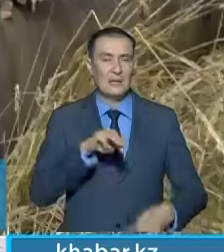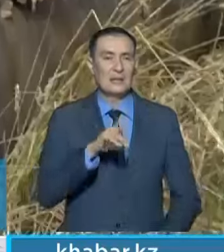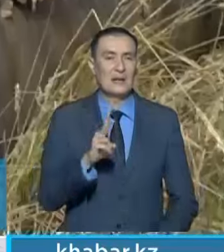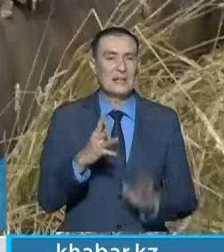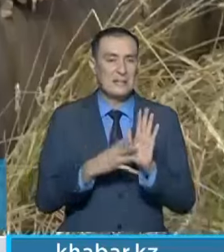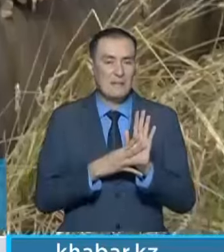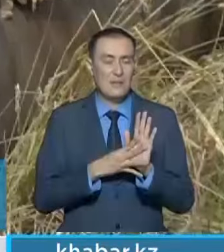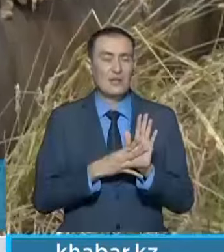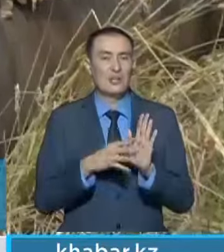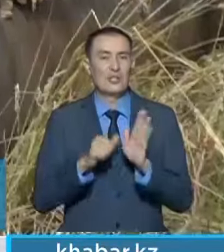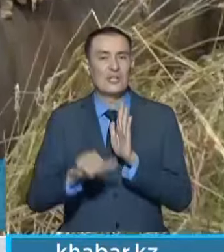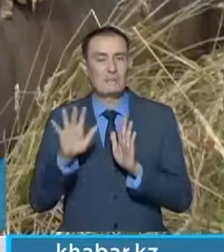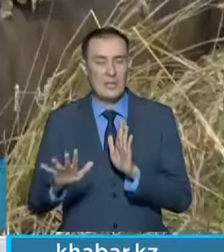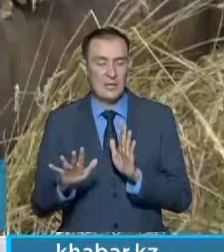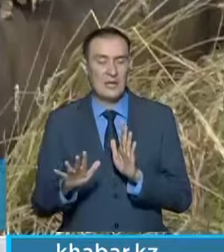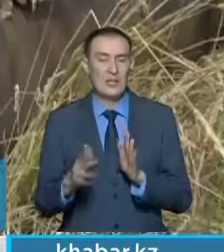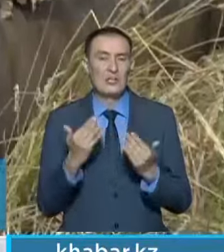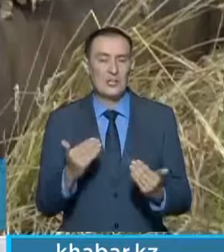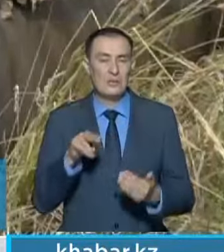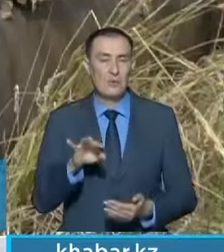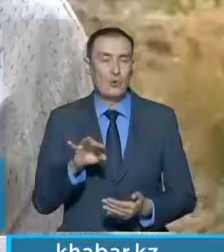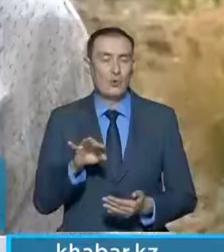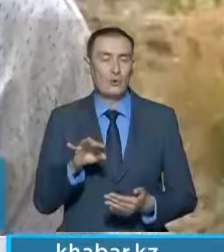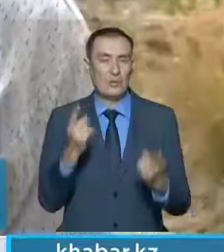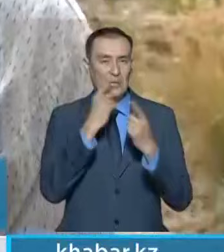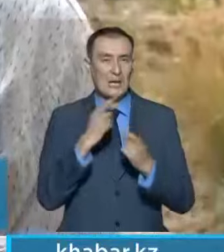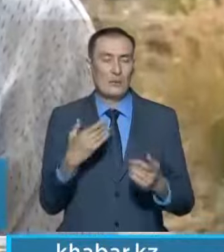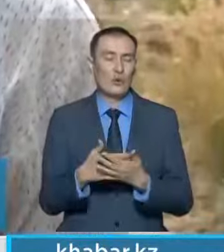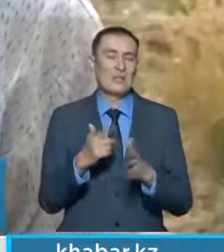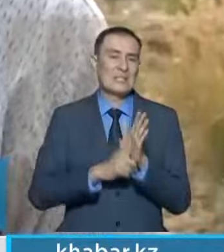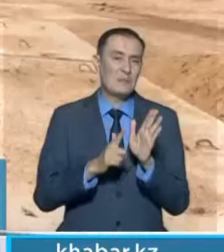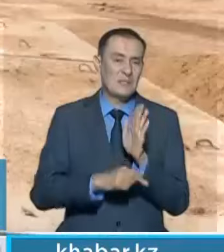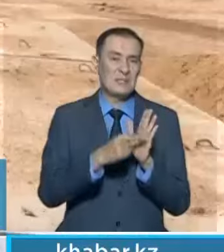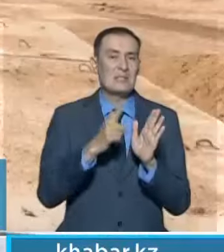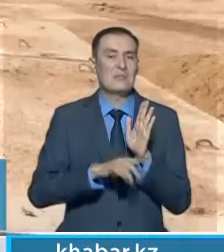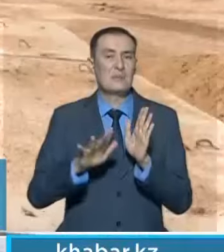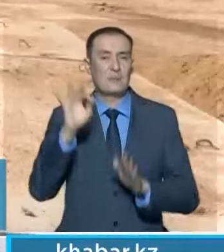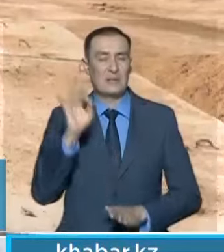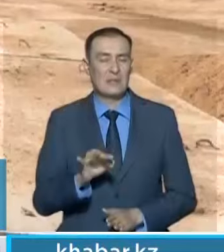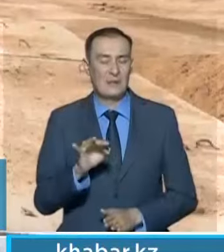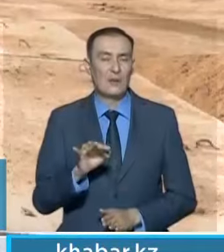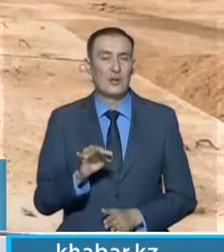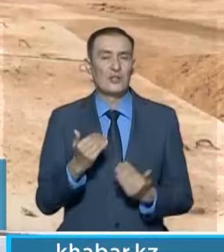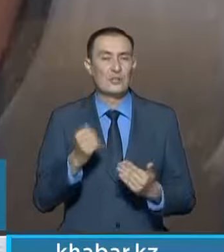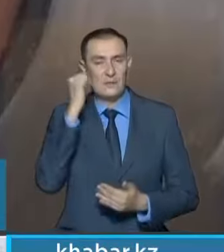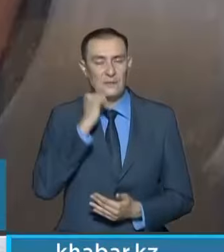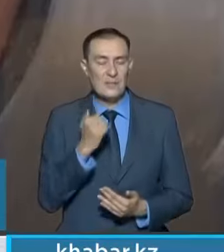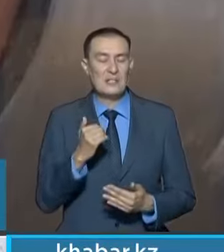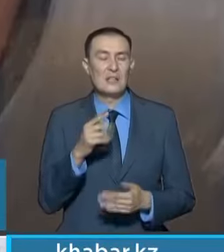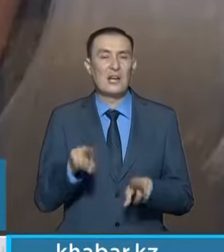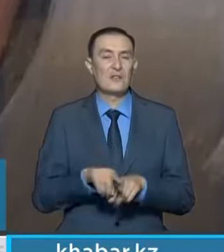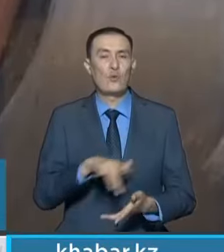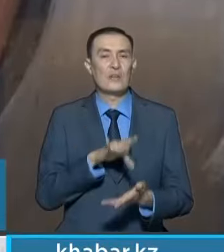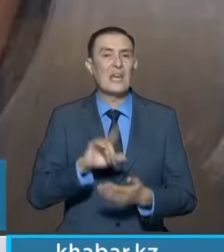ТК-9, ТК-65. Износ на данный момент, согласно предоставленным данным, около 70-75%. Сразу два крупных проекта реализуют в Экибастузии.